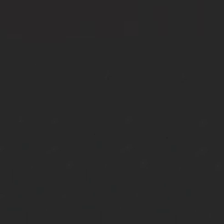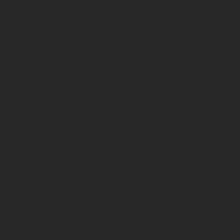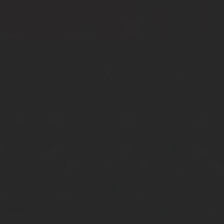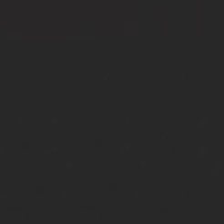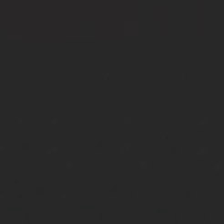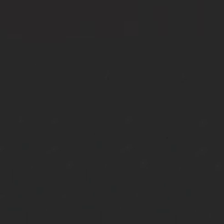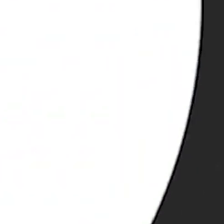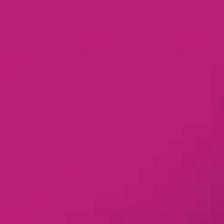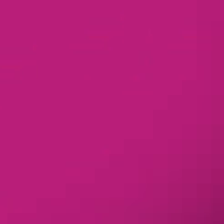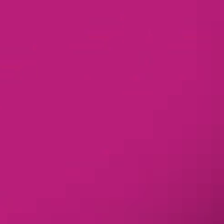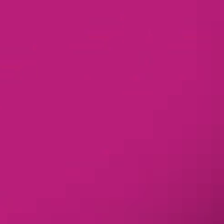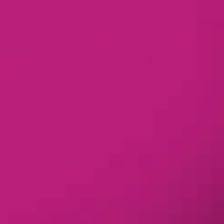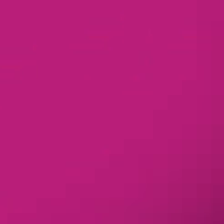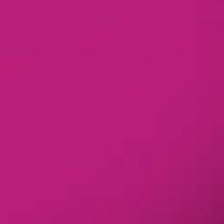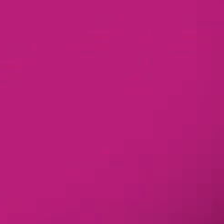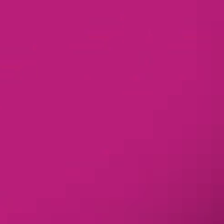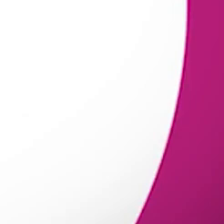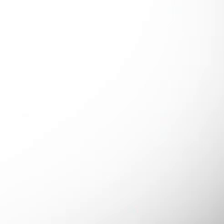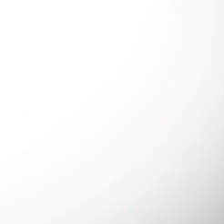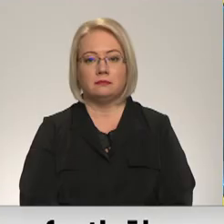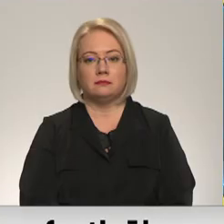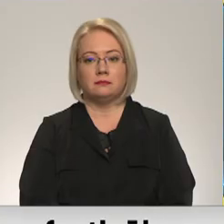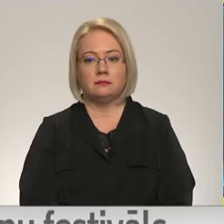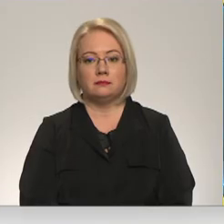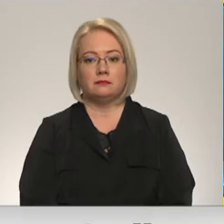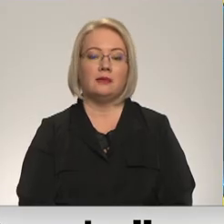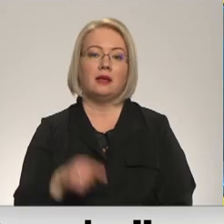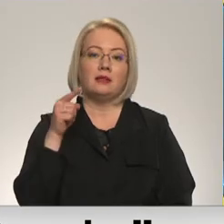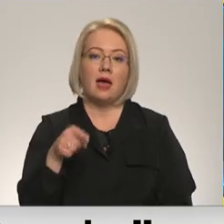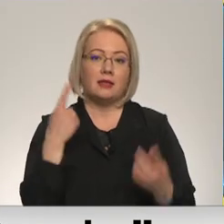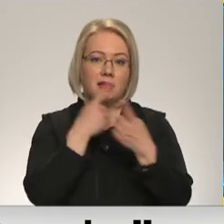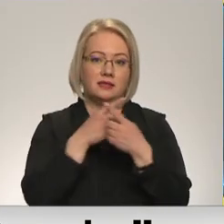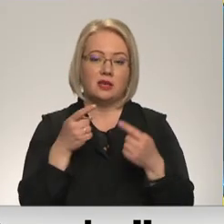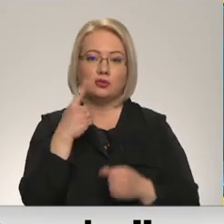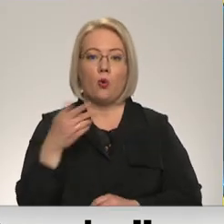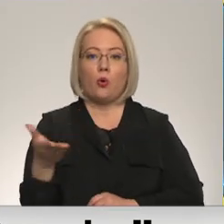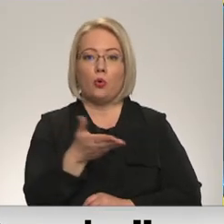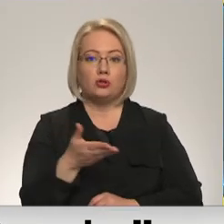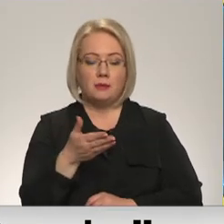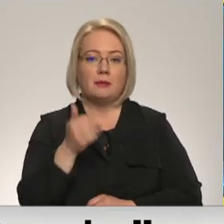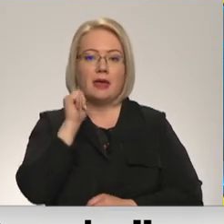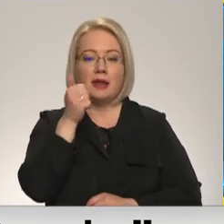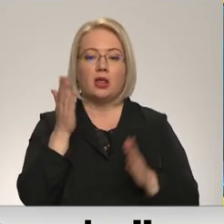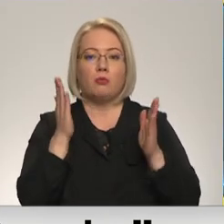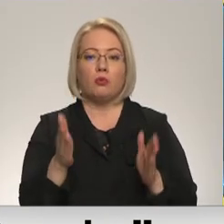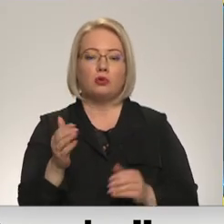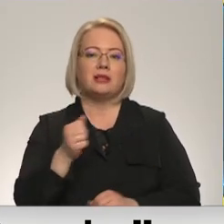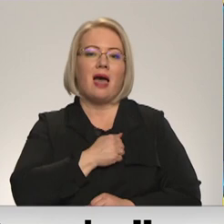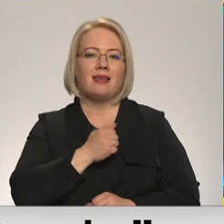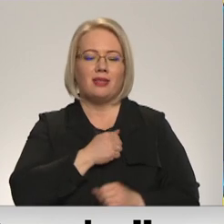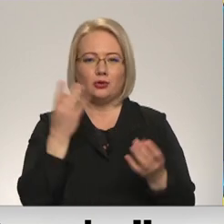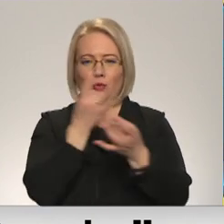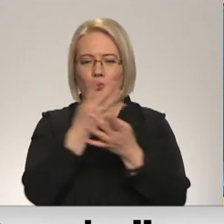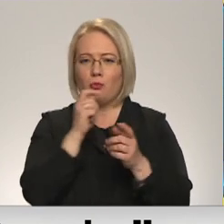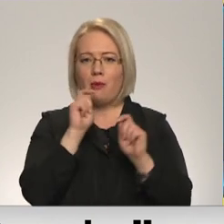Re, viss ēters ir te! Tādas lūk ziņas no Kurzemes, bet jau rīt tiks pasniegtas Latgaliešu kultūras